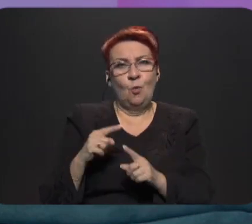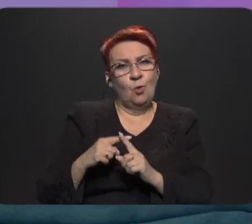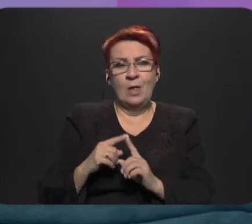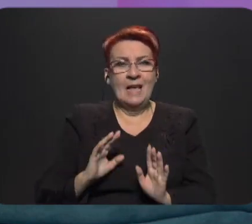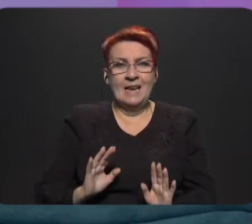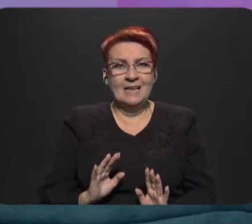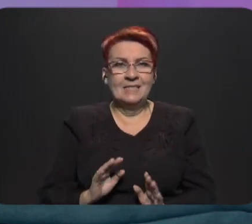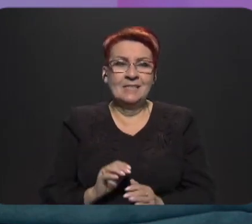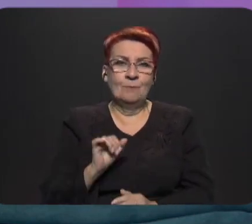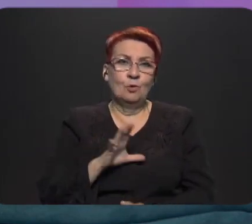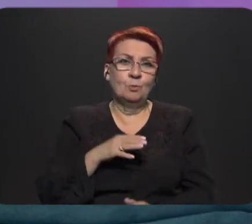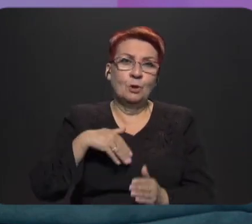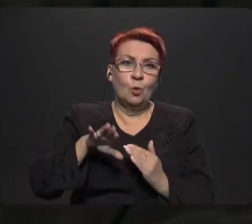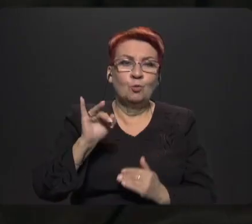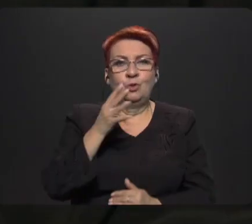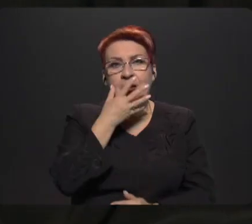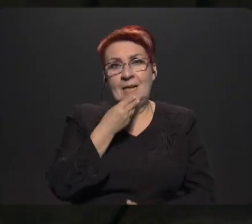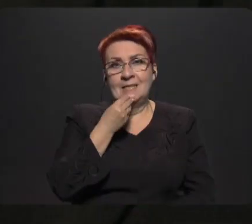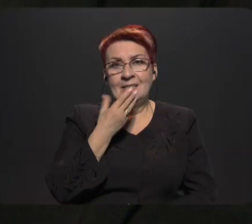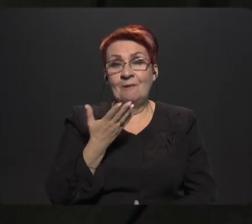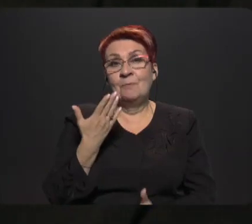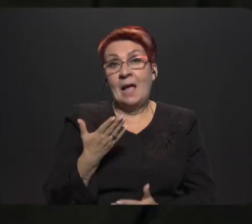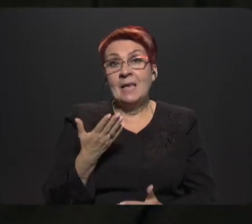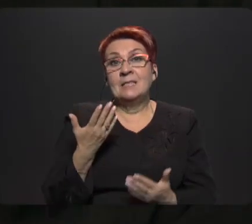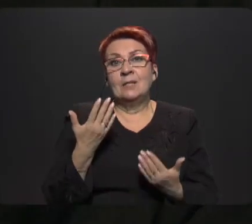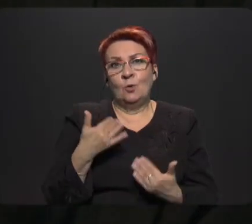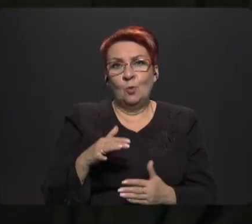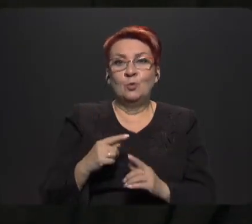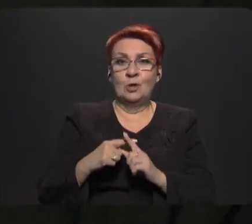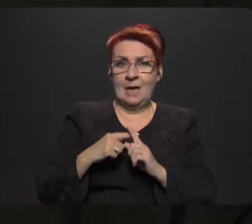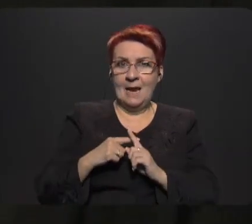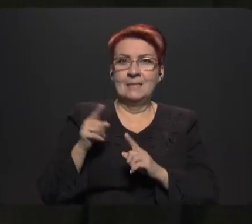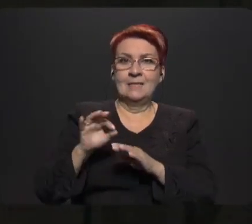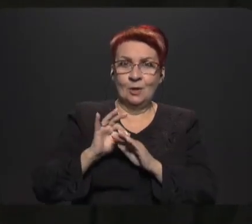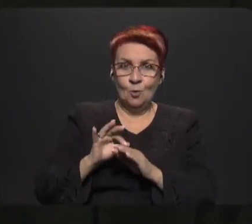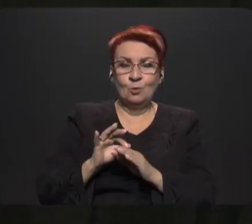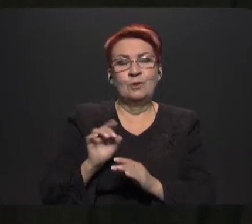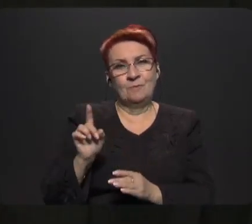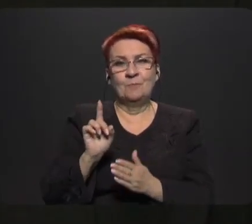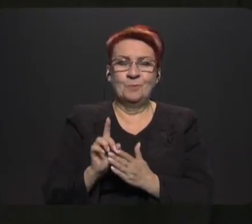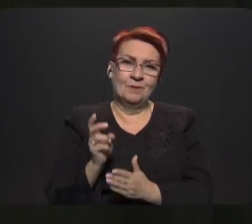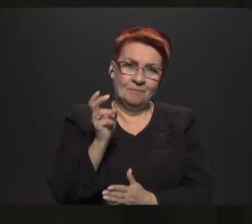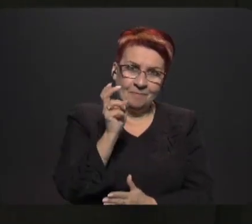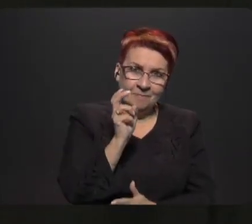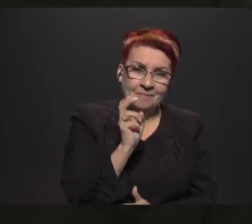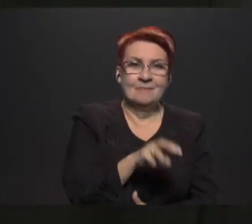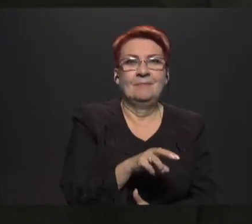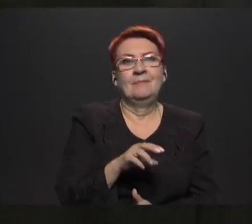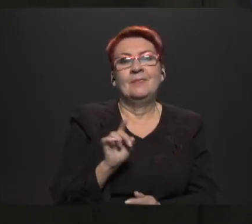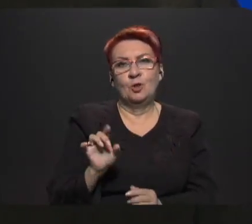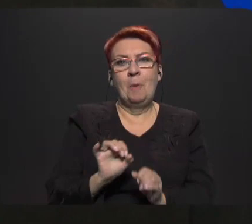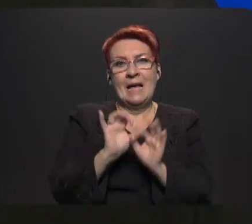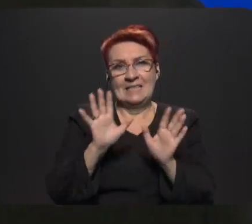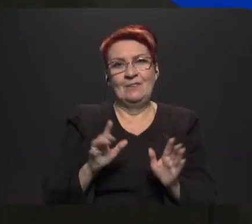даже лучшие, красивее. Но если мы уже взяли крест, то хотя бы мы должны сделать максимально, что от